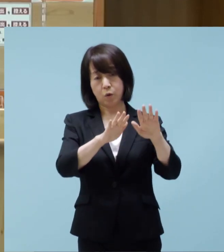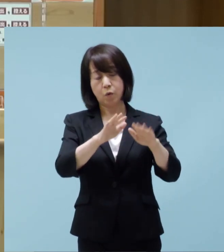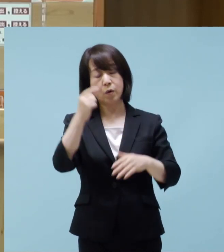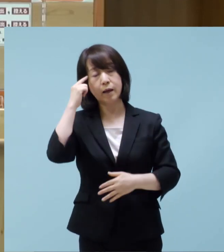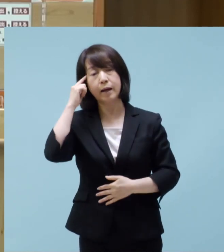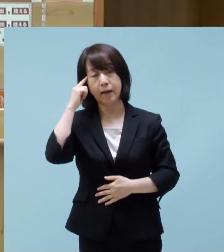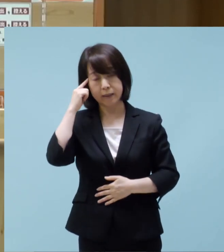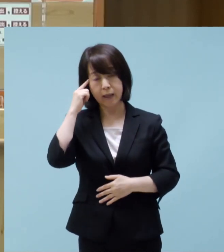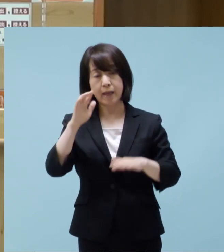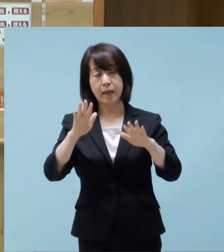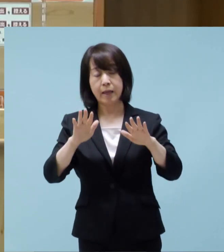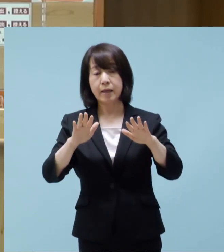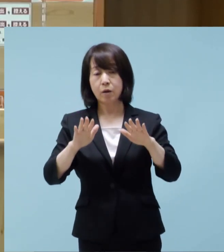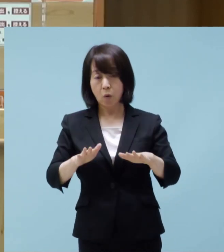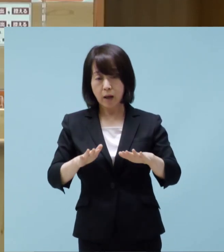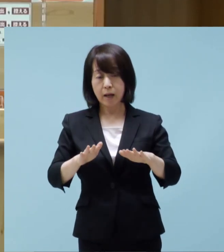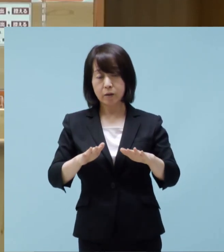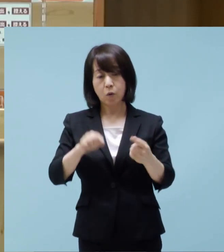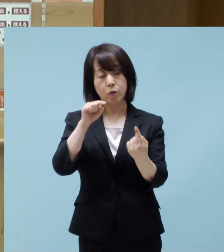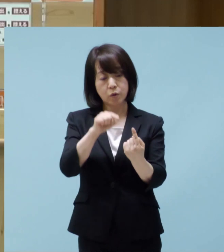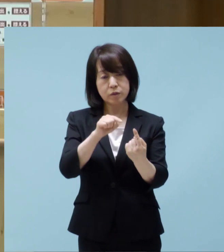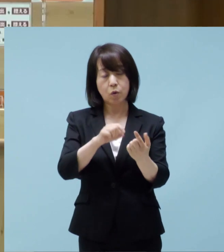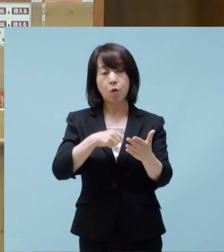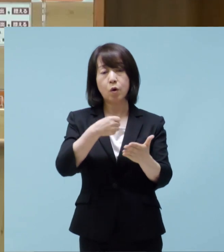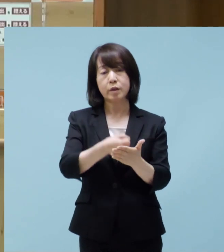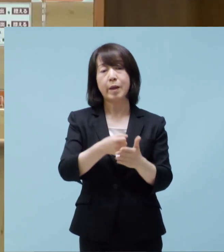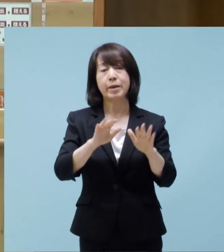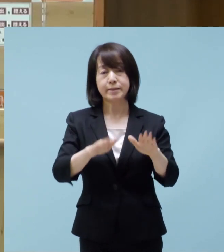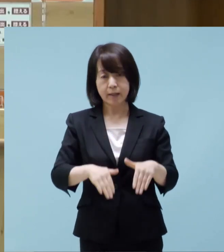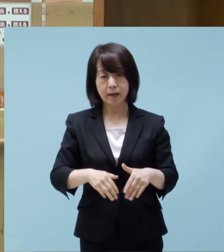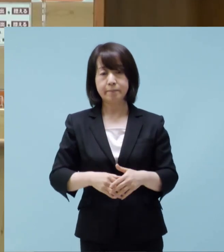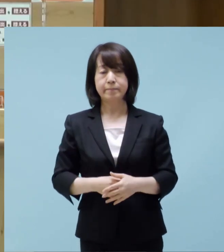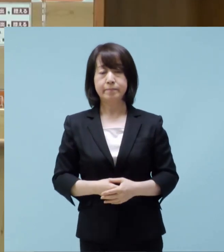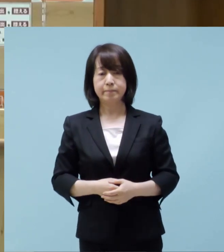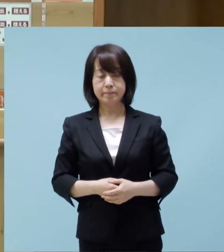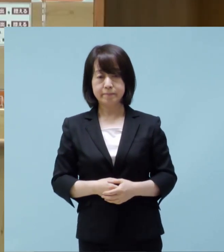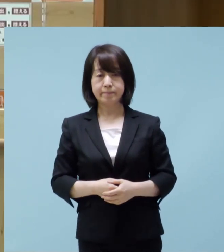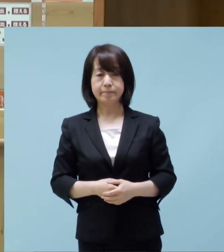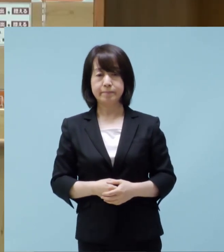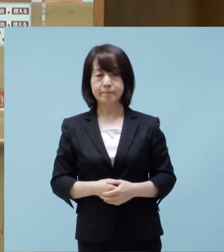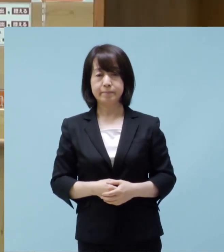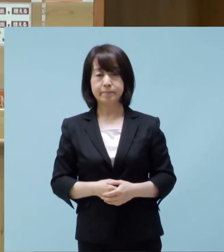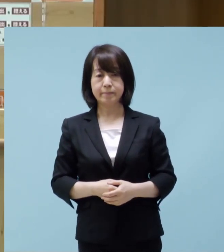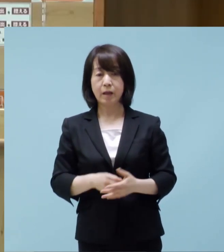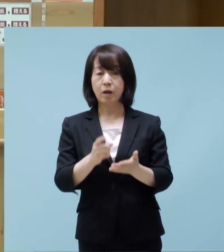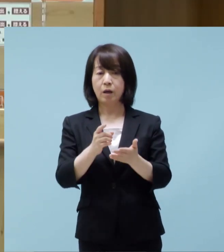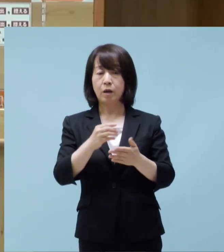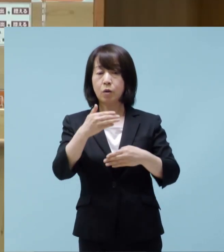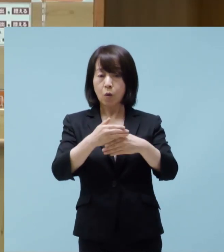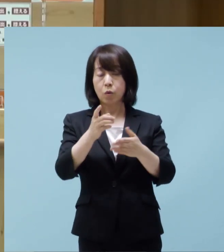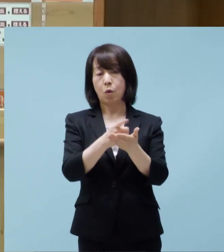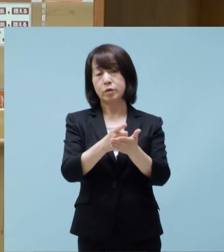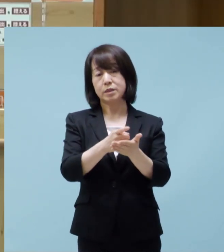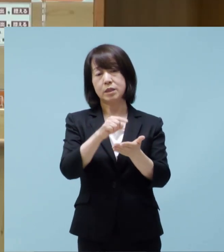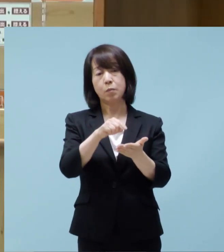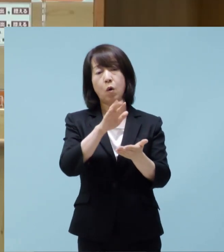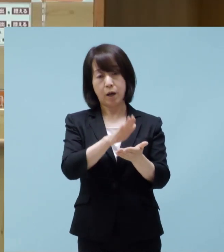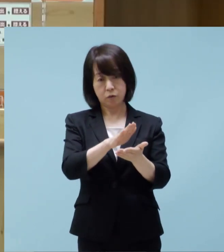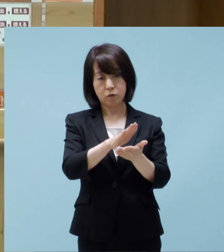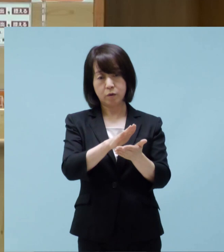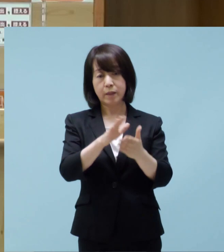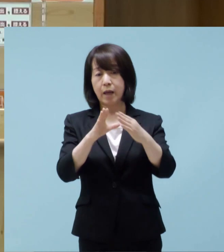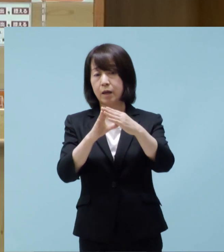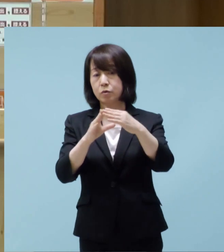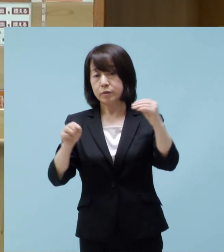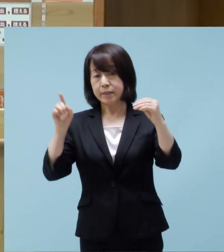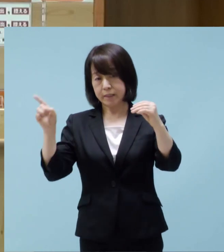を決定をしたところでございます。その方針の中にもございますけども、また国の対処方針にもござい